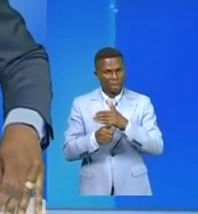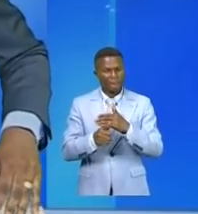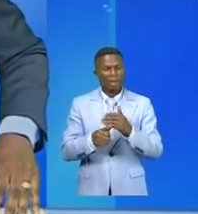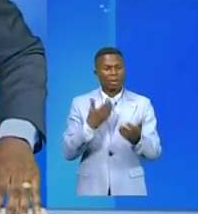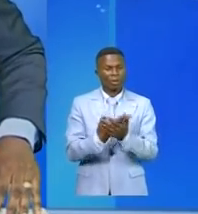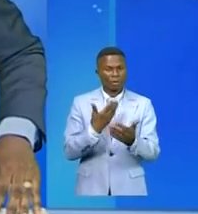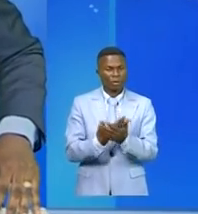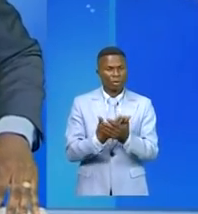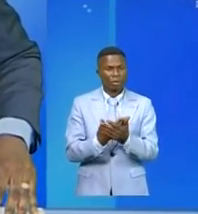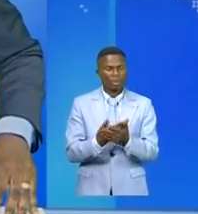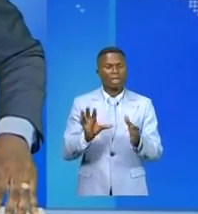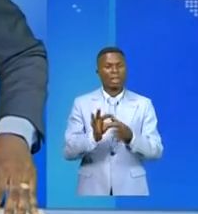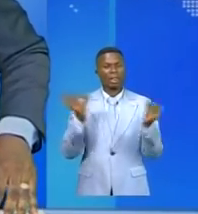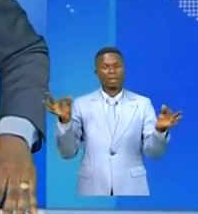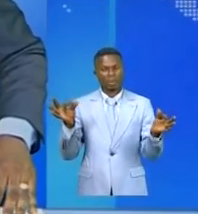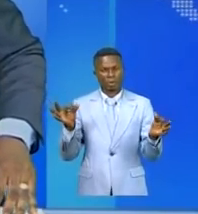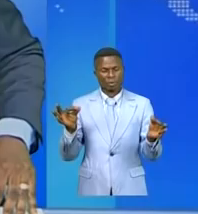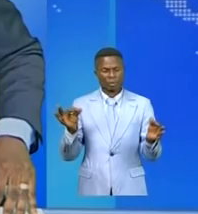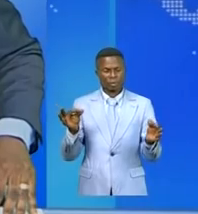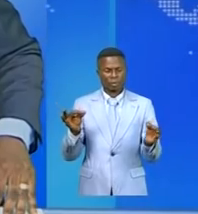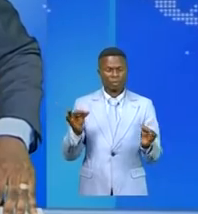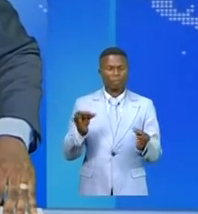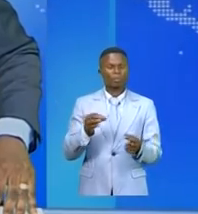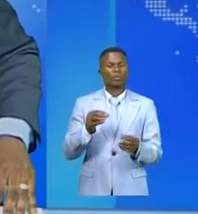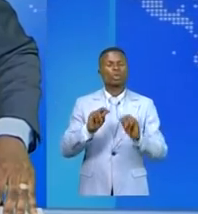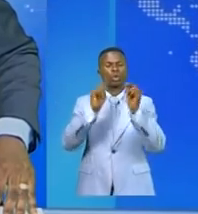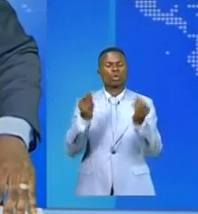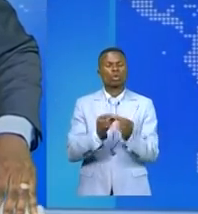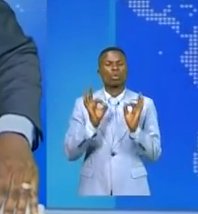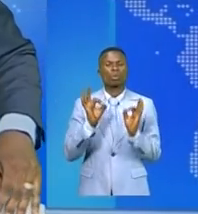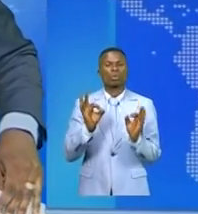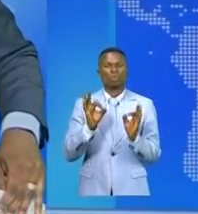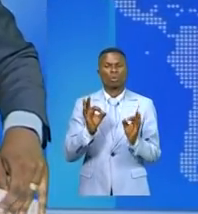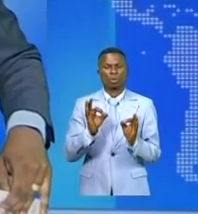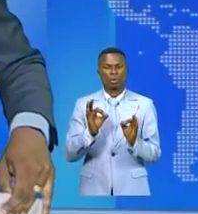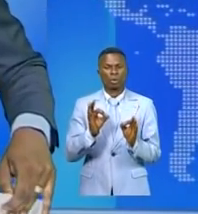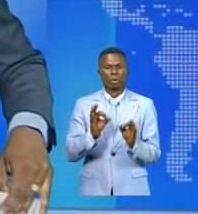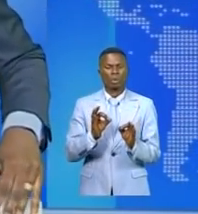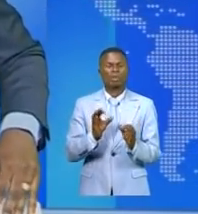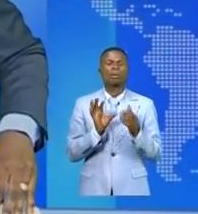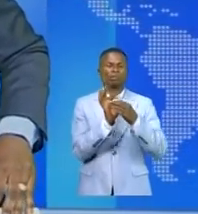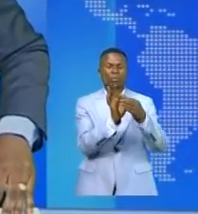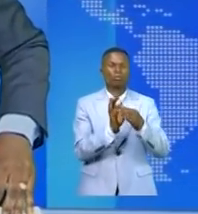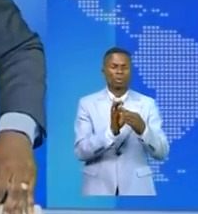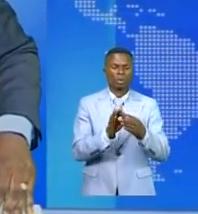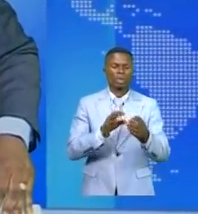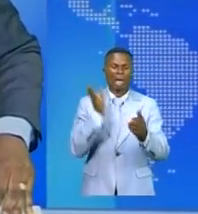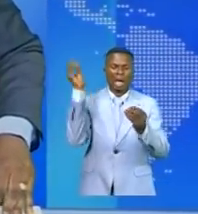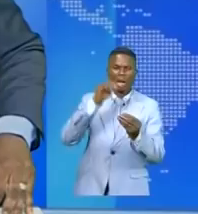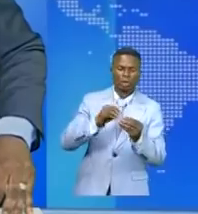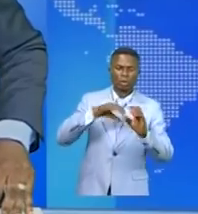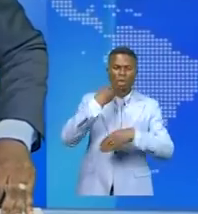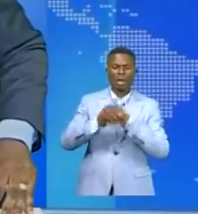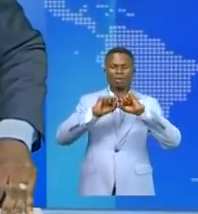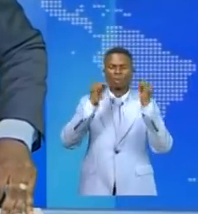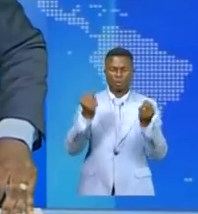précipiter parfois les divorces. C'est qu'elle est à Libala, une nouvelle structure que l'on doit en principe rattacher aux affaires sociales, traite